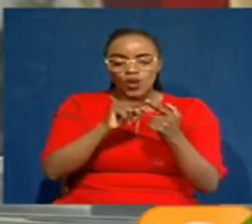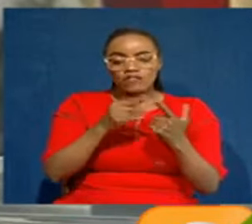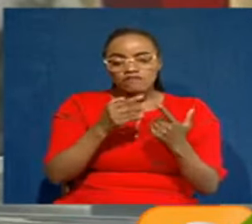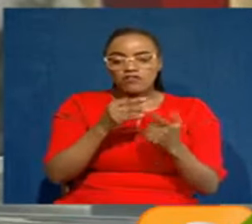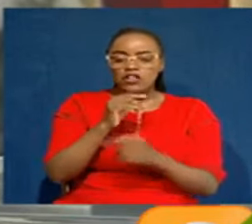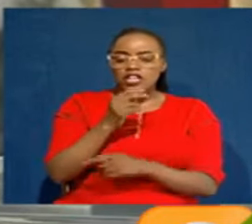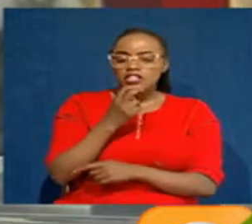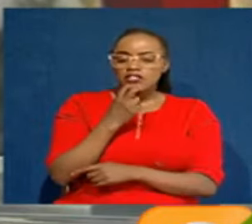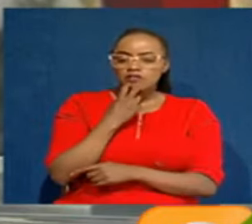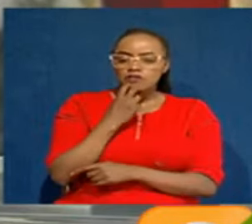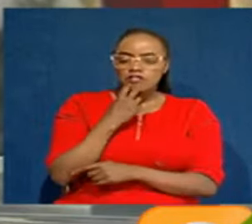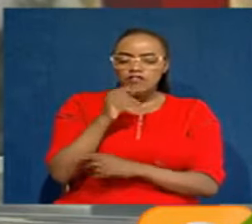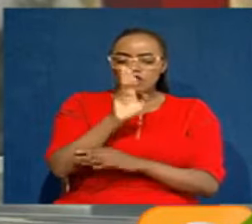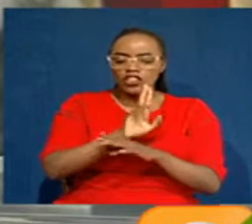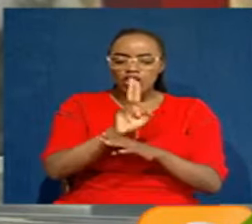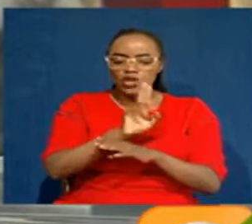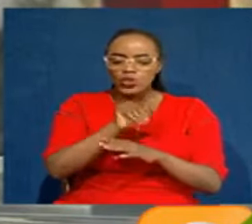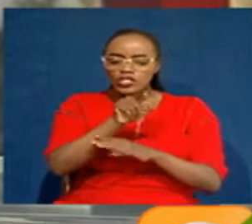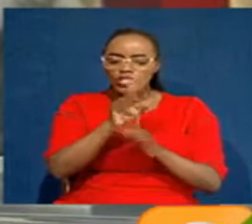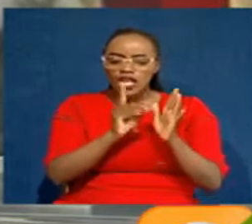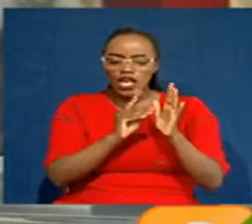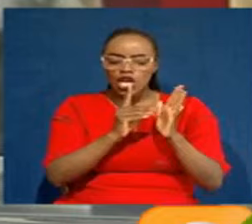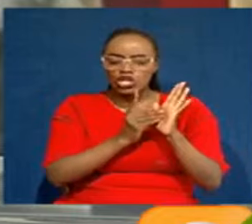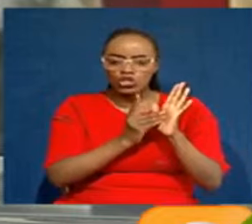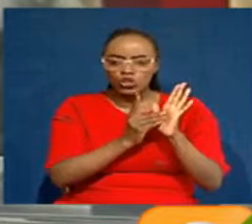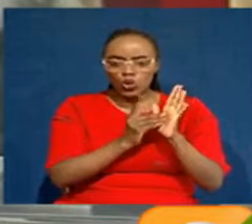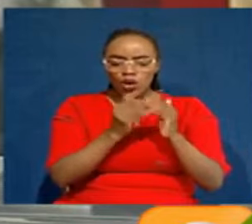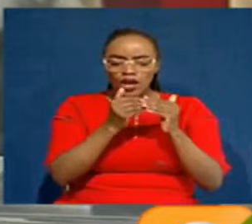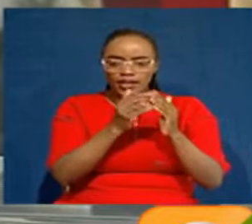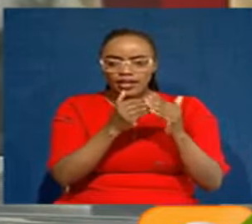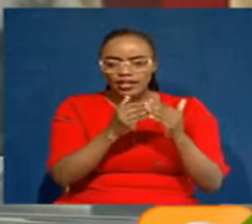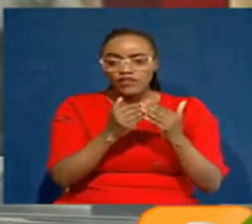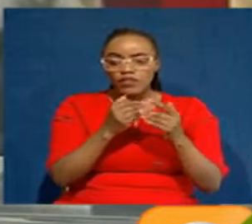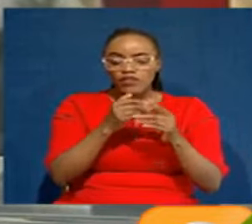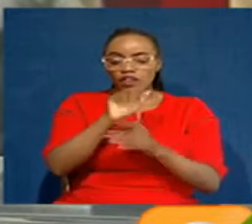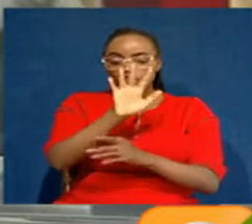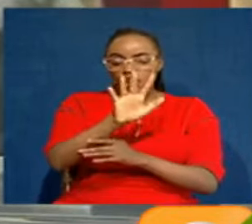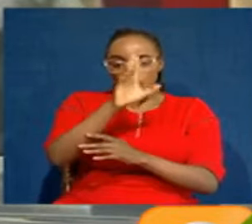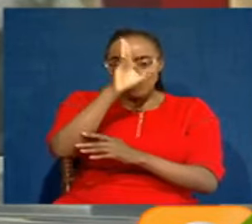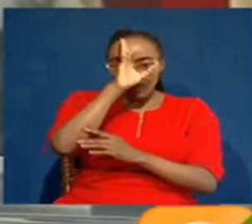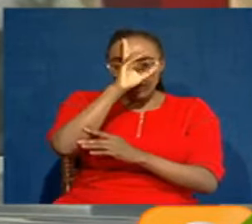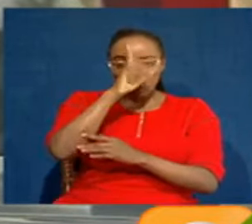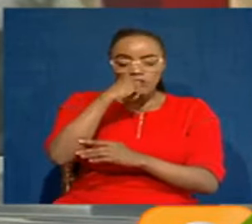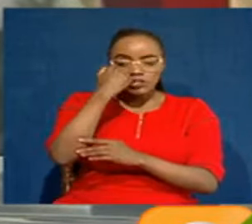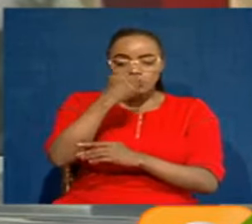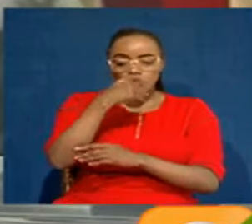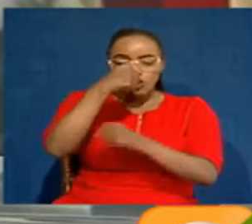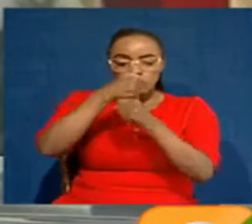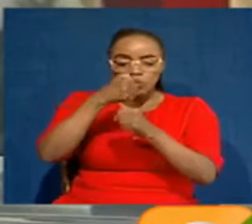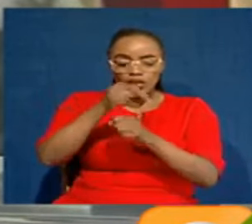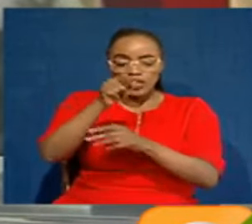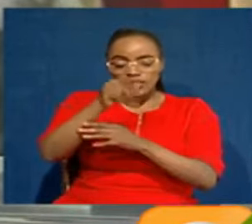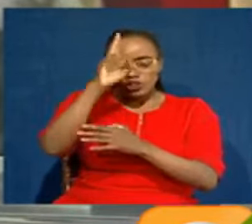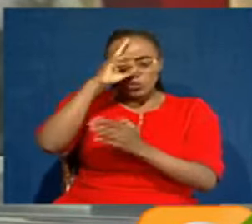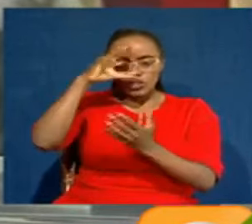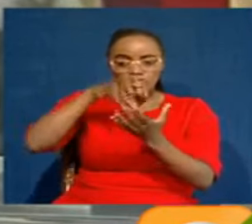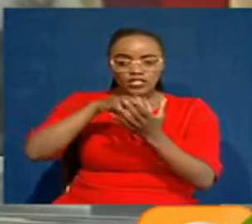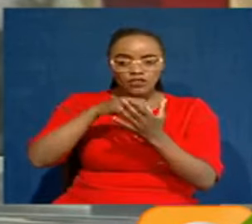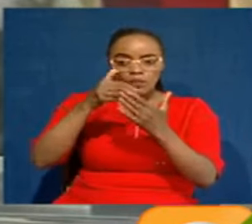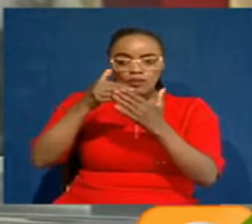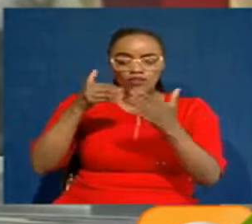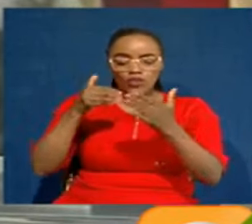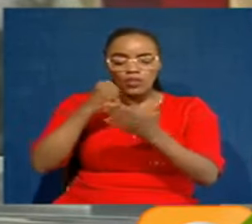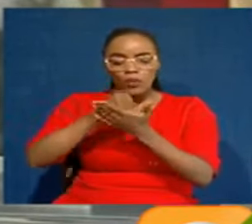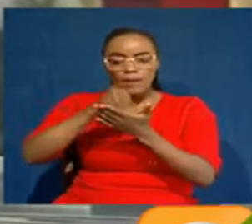walitoka wakitumia mlango wa kituo hicho. Haya yamebainika huku maafisa watano wa polisi waliohudumu kwenye kituo hiki kabla ya